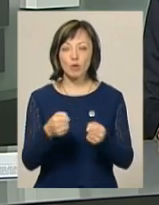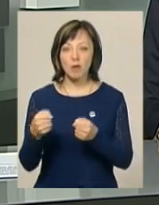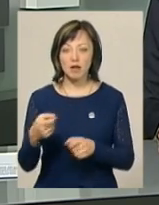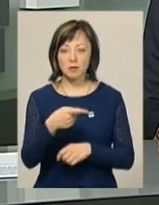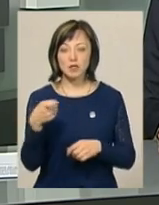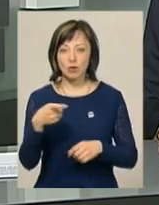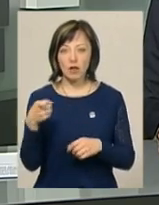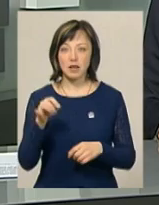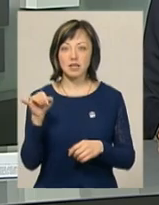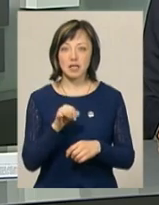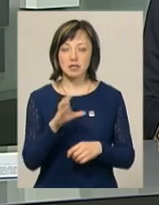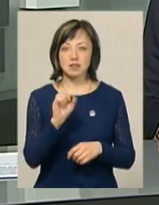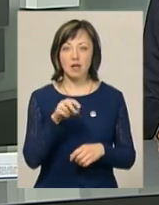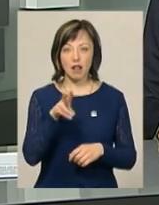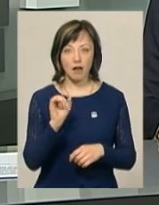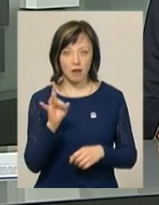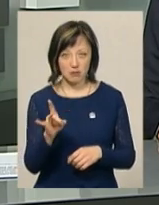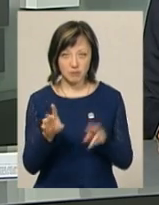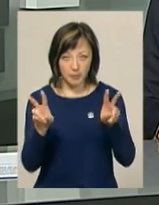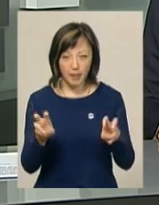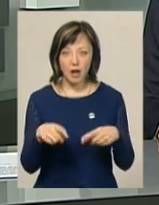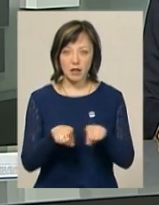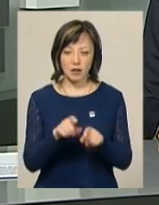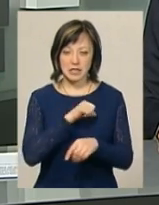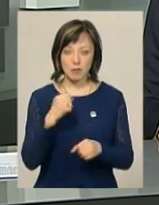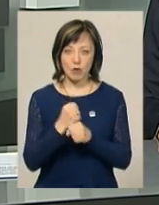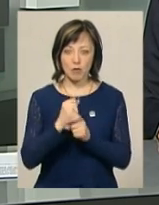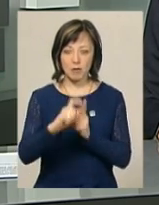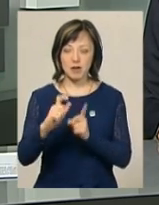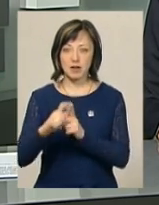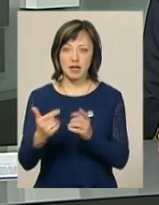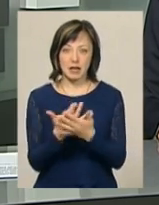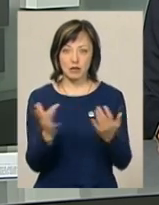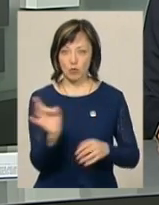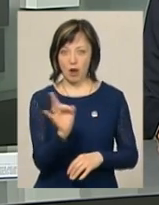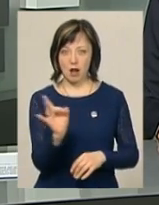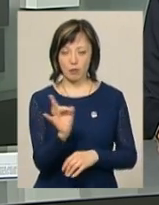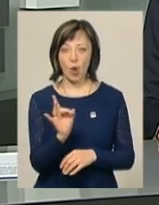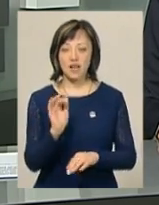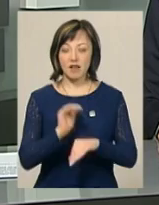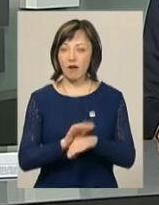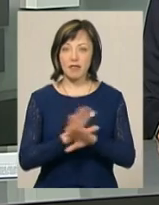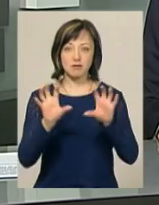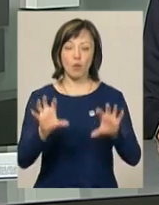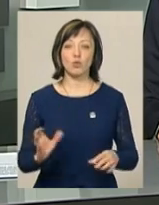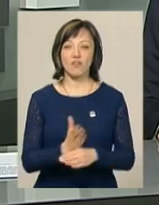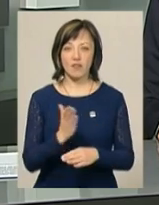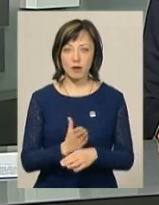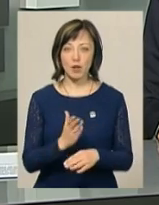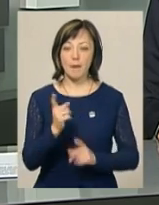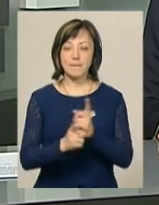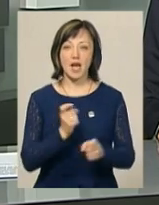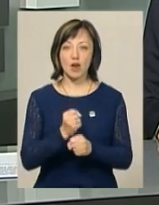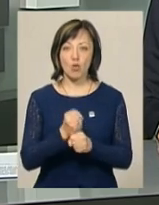пістолети Макарова та Сталкер, а також саморобні пристрої для відстрілу набоями різного калібру. За фактом незаконного виготовлення та